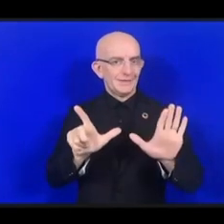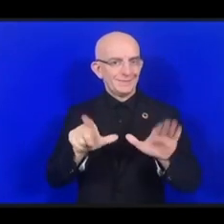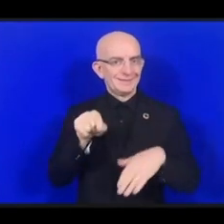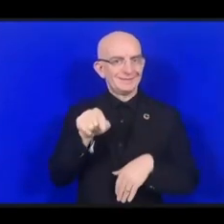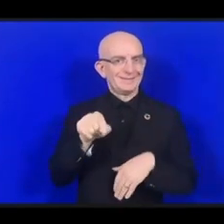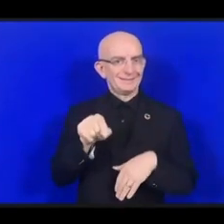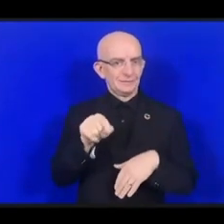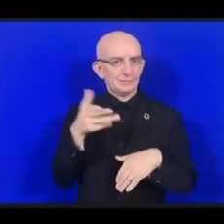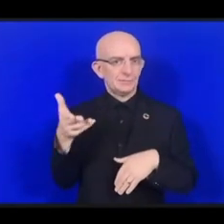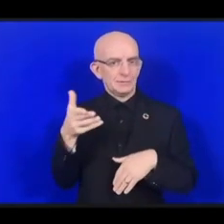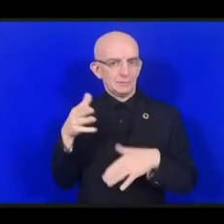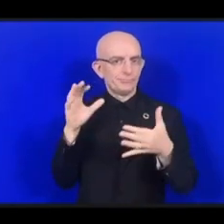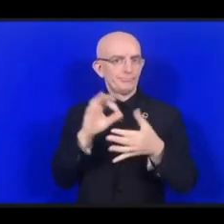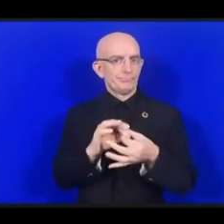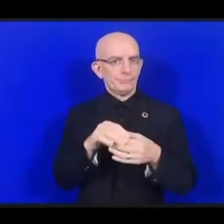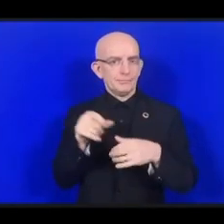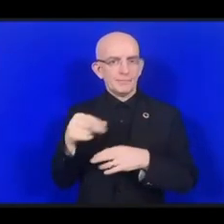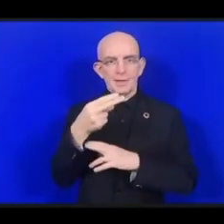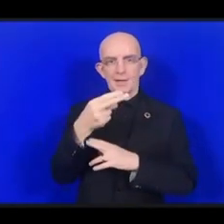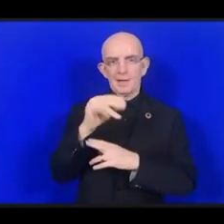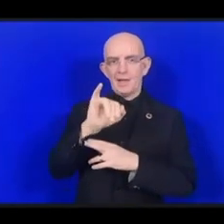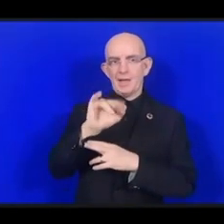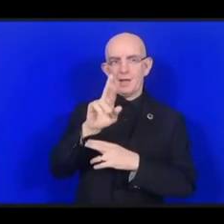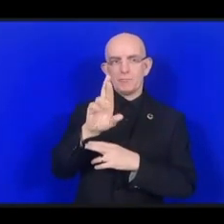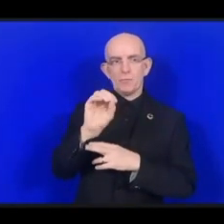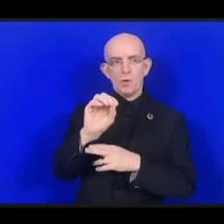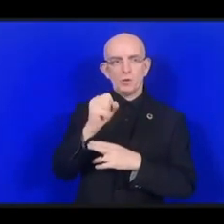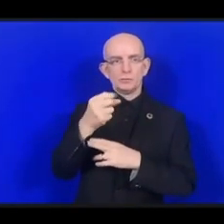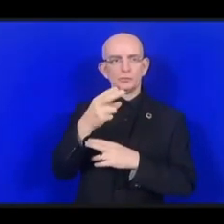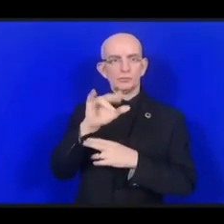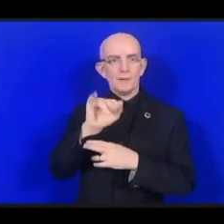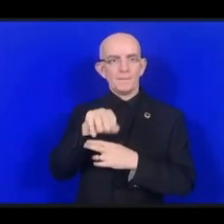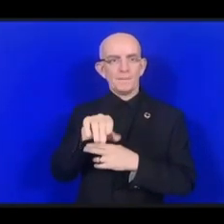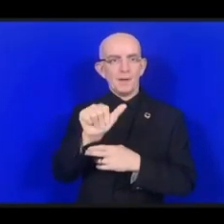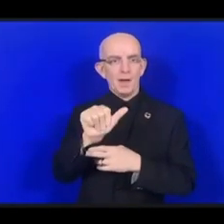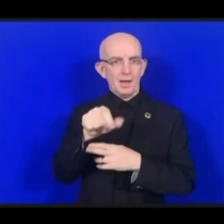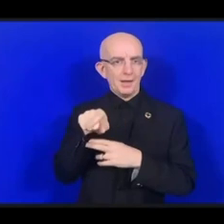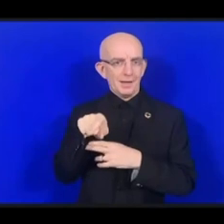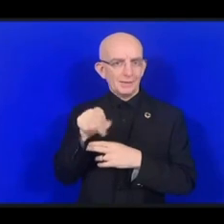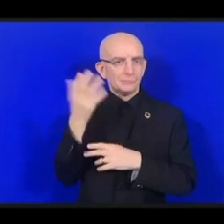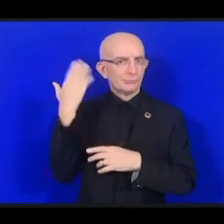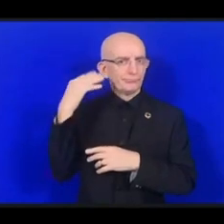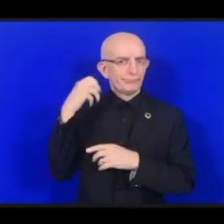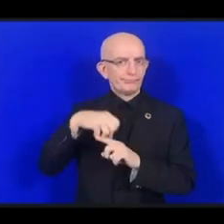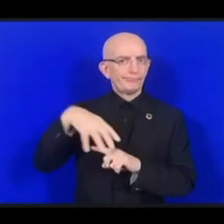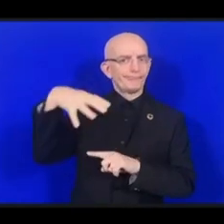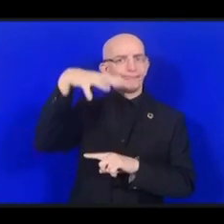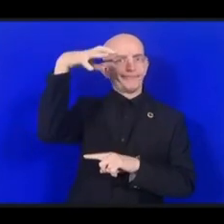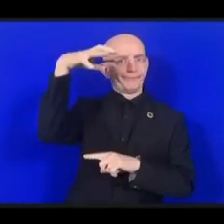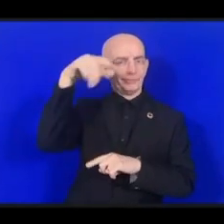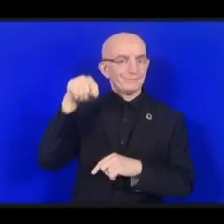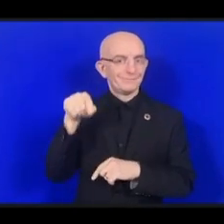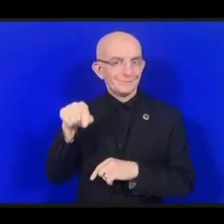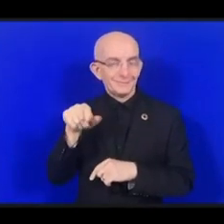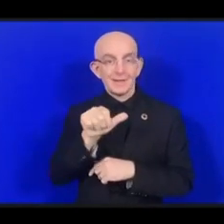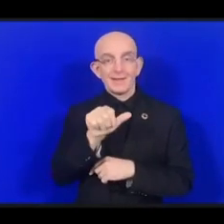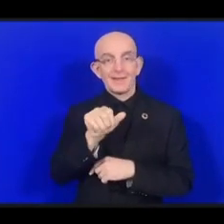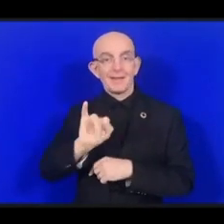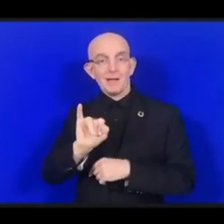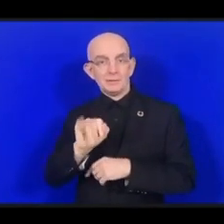عمليه هيروشيما للذكاء الاصطناعي وان المشرعين بوجه خاص عليهم ان ينظروا في هذه